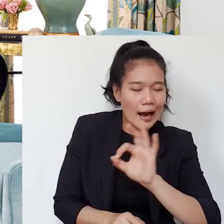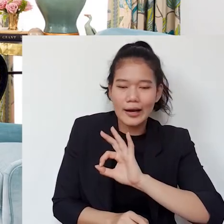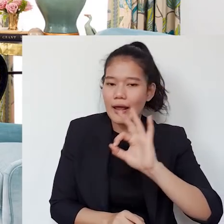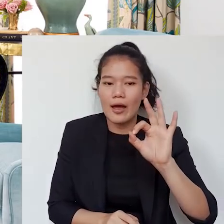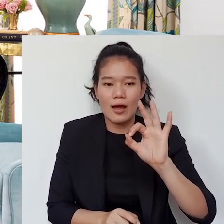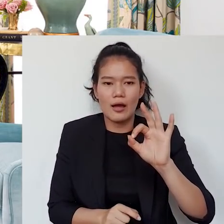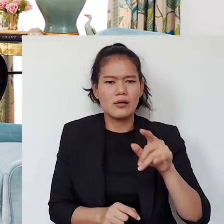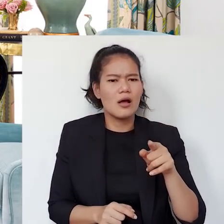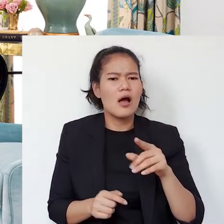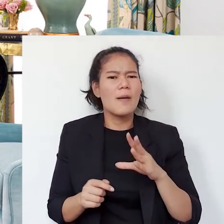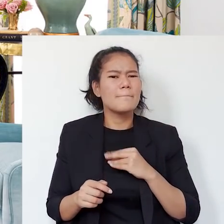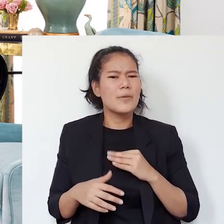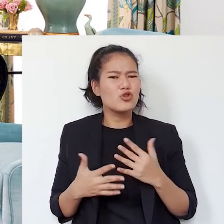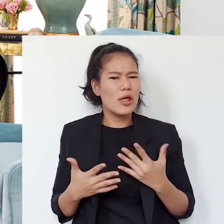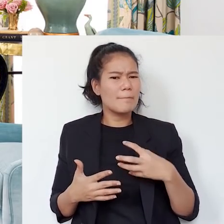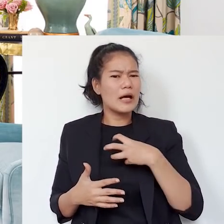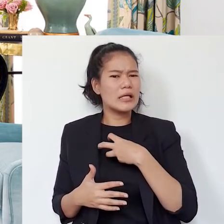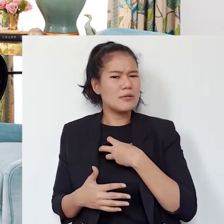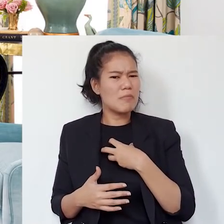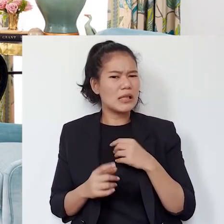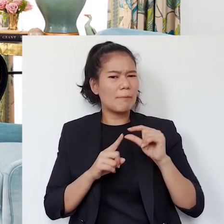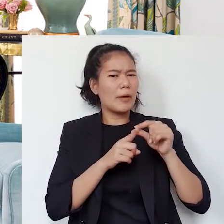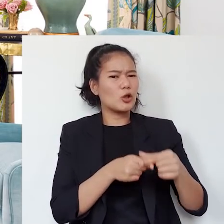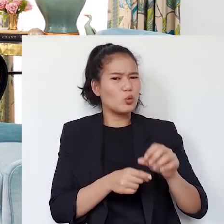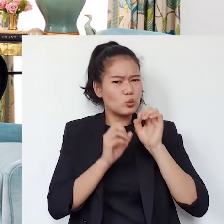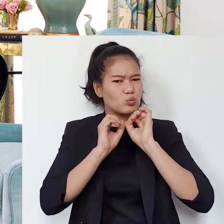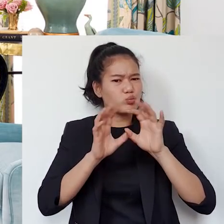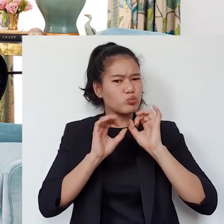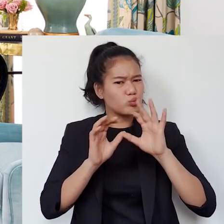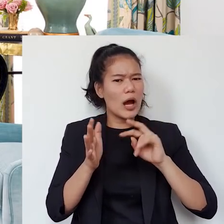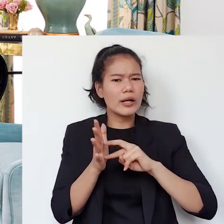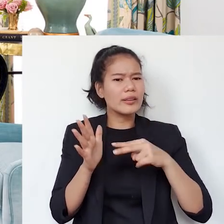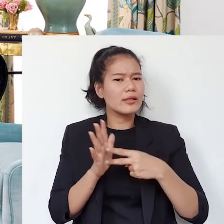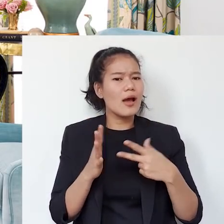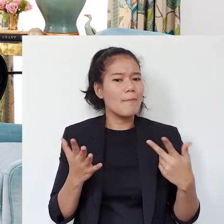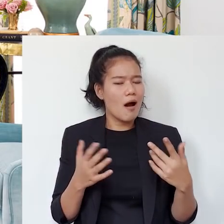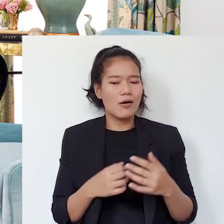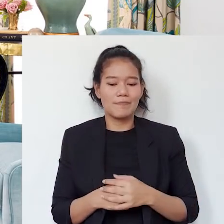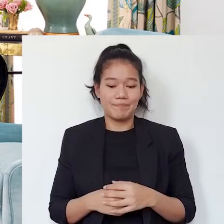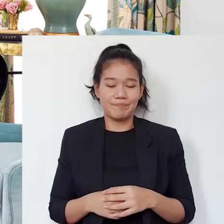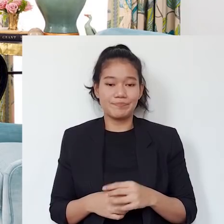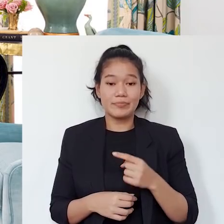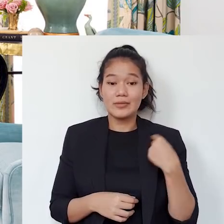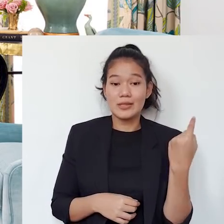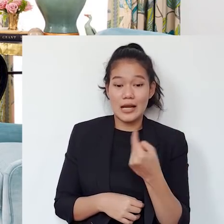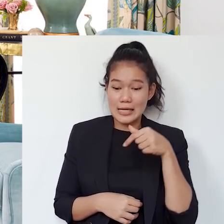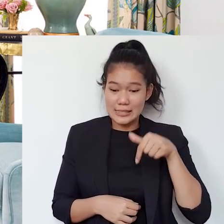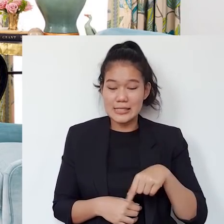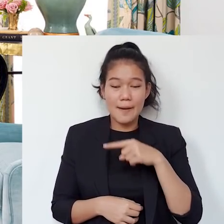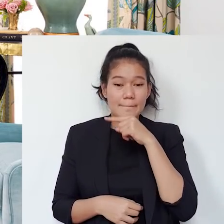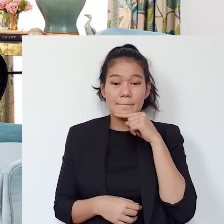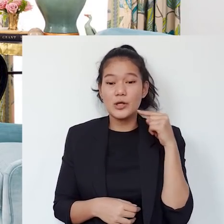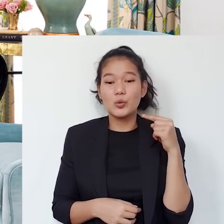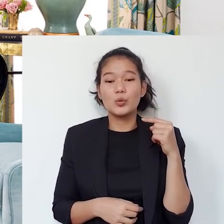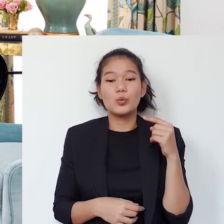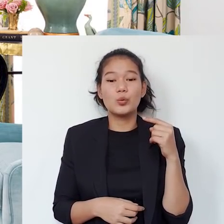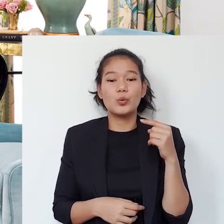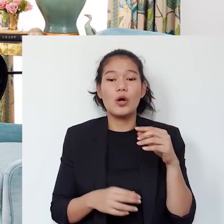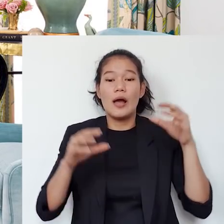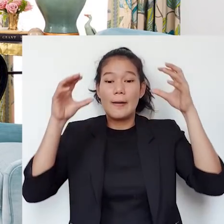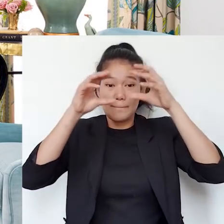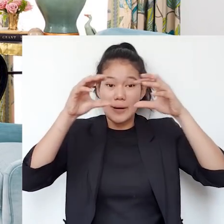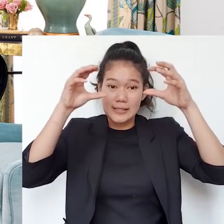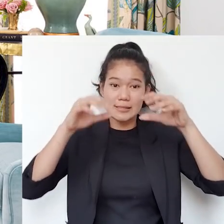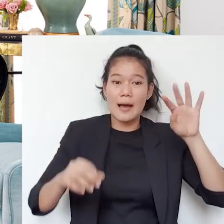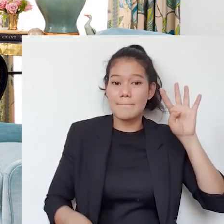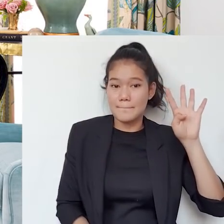Apa makna dari pengakuan iman Petrus ini bagi kita, saudara-saudara? Kita sudah ada di Minggu Paskah